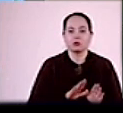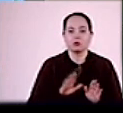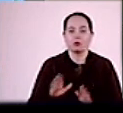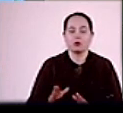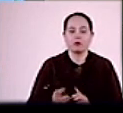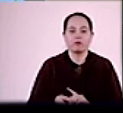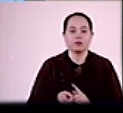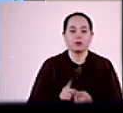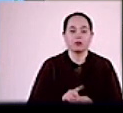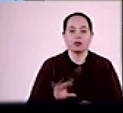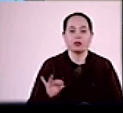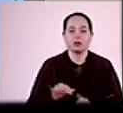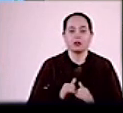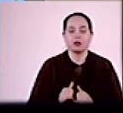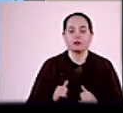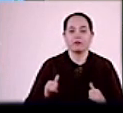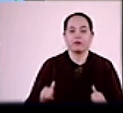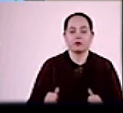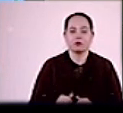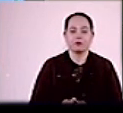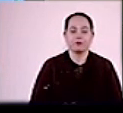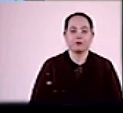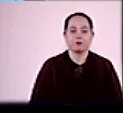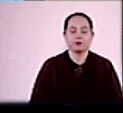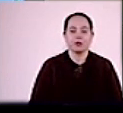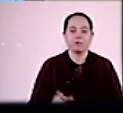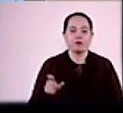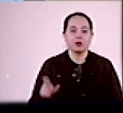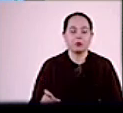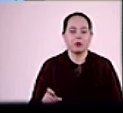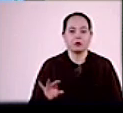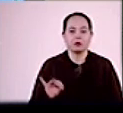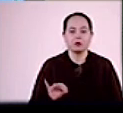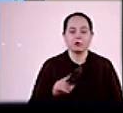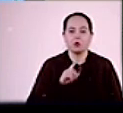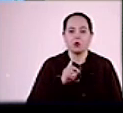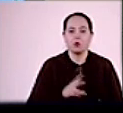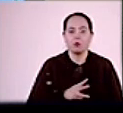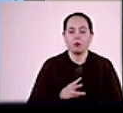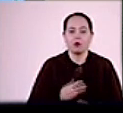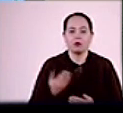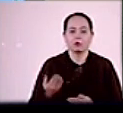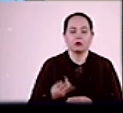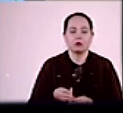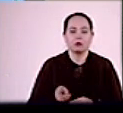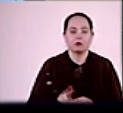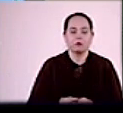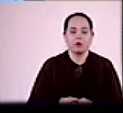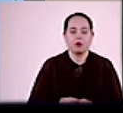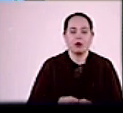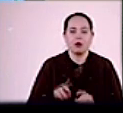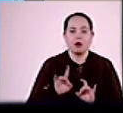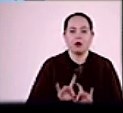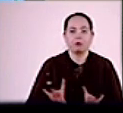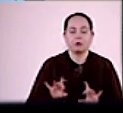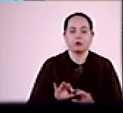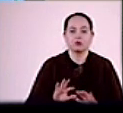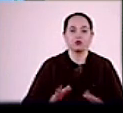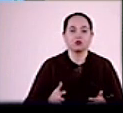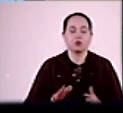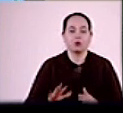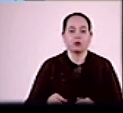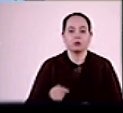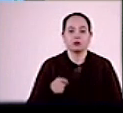в изменении и развитии. В фрагменте из романа Толстого «Война и мир» описаны события